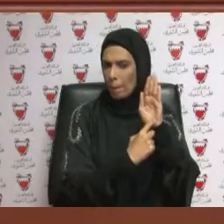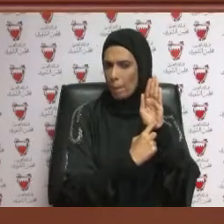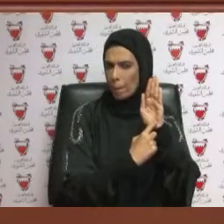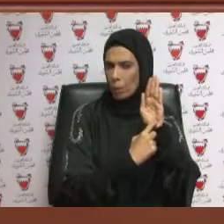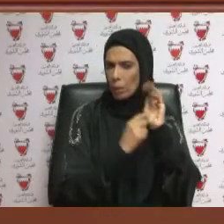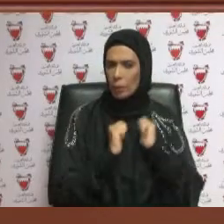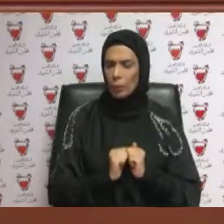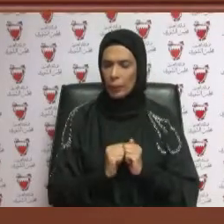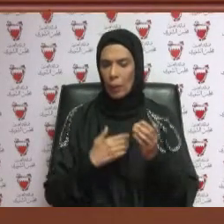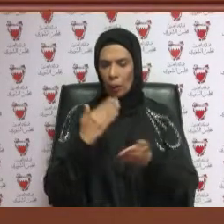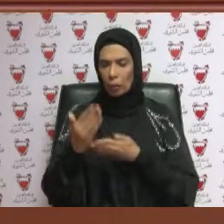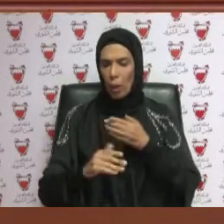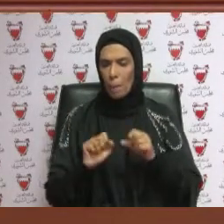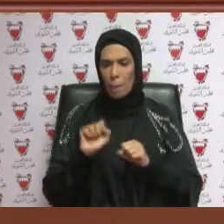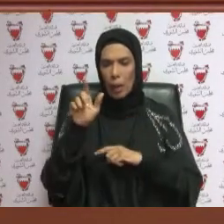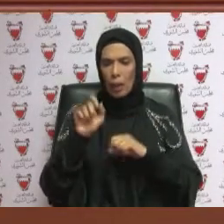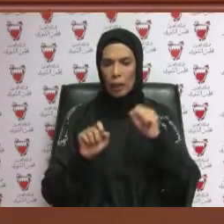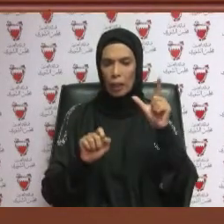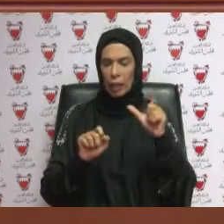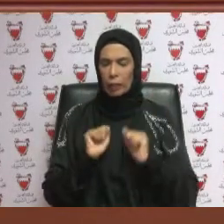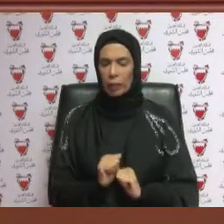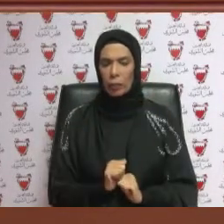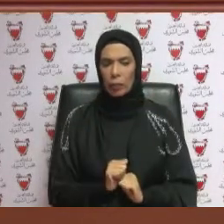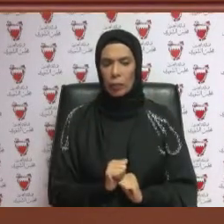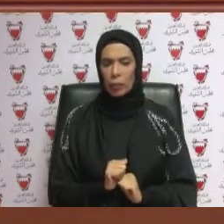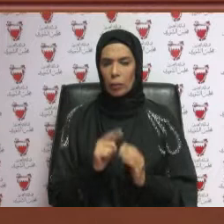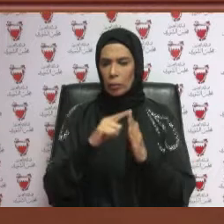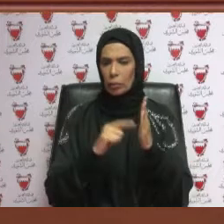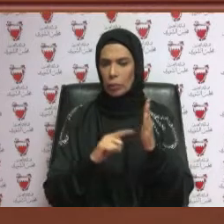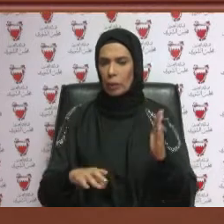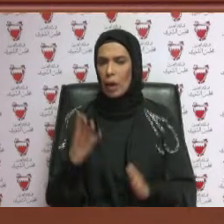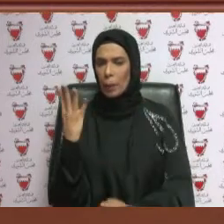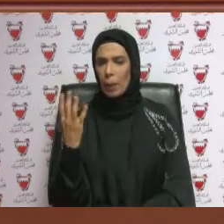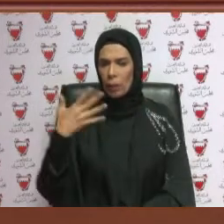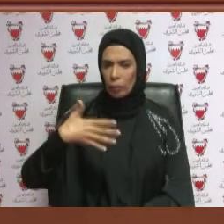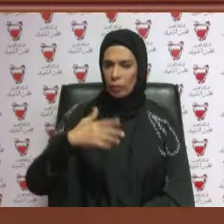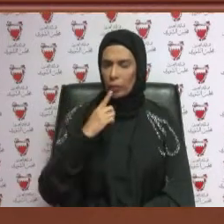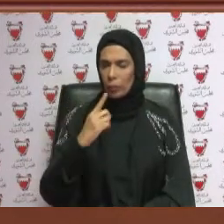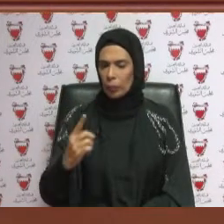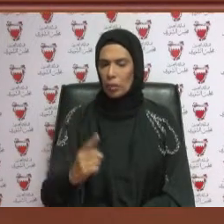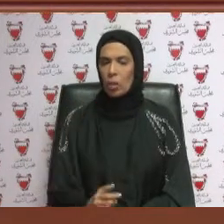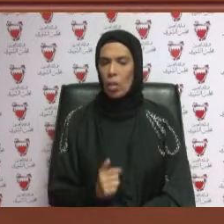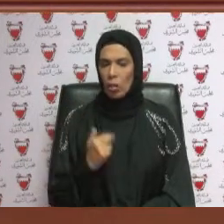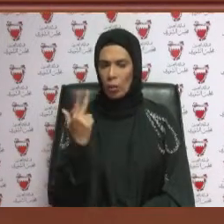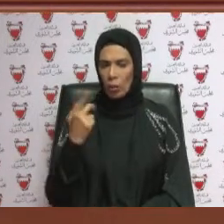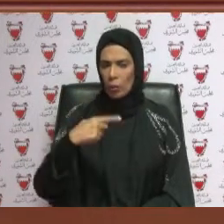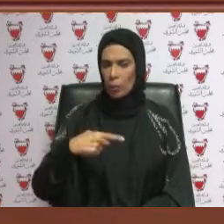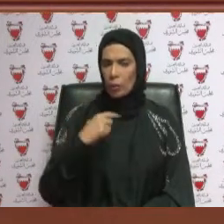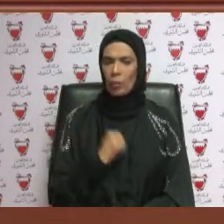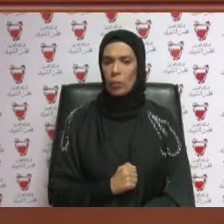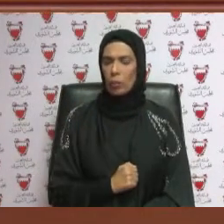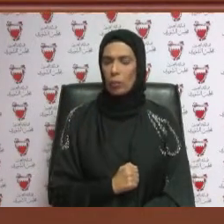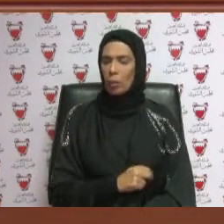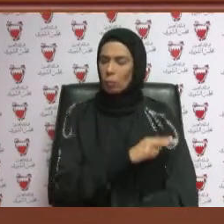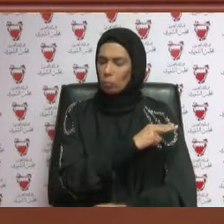الخطابات والمعاملات الإلكترونية الصادر بالمرسوم بقانون رقم 54 لسنة 2018 والمقدم من